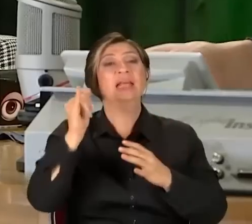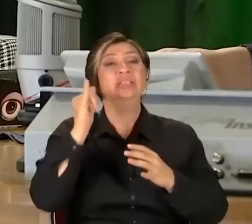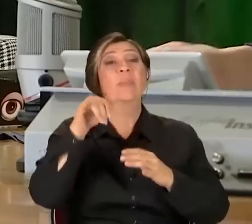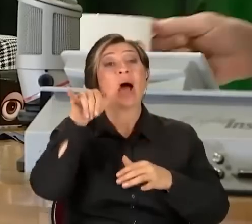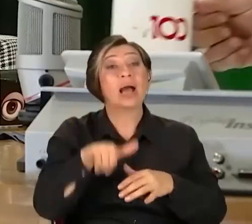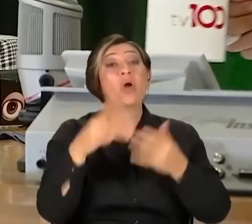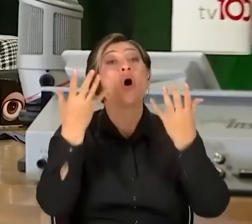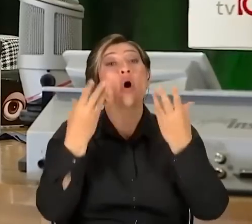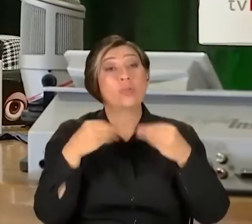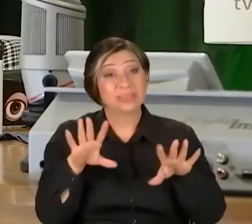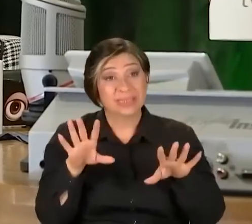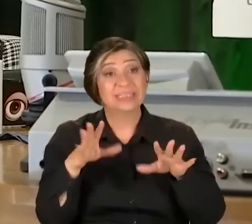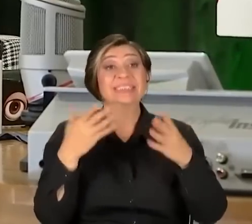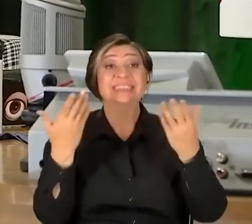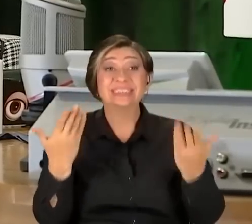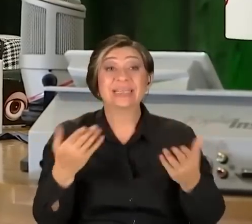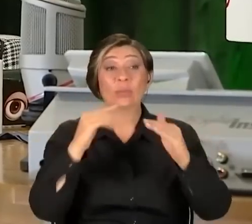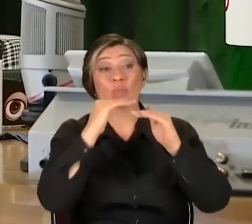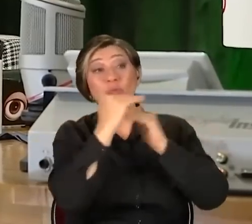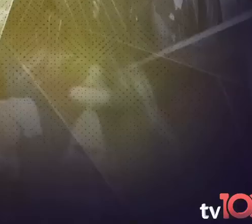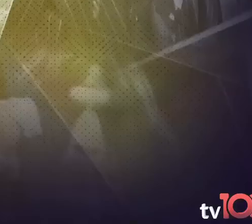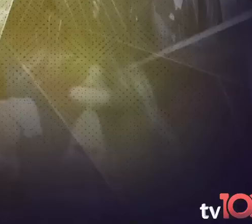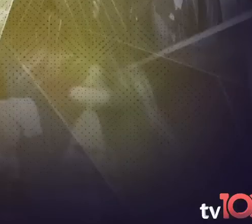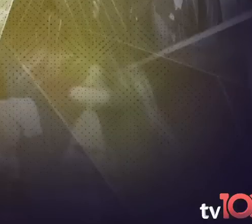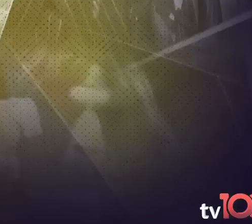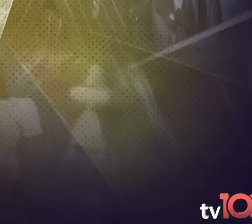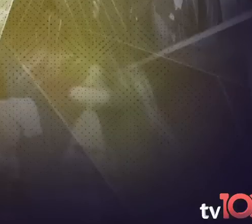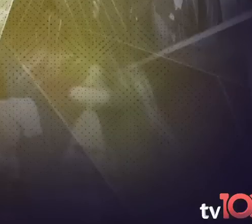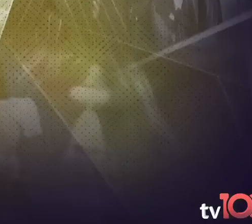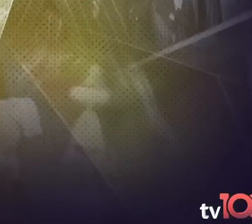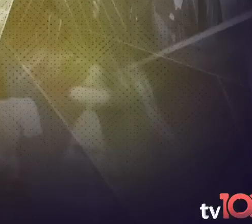haklı olmasaydı zaten bu kitle benim yanımda olmaz